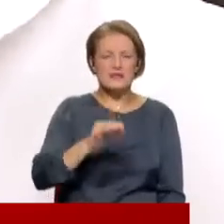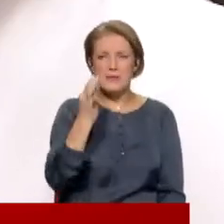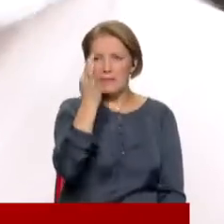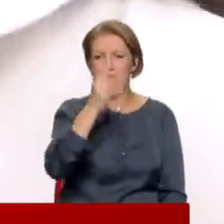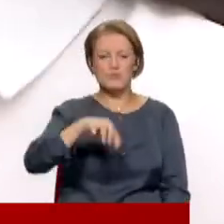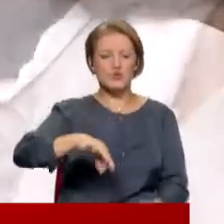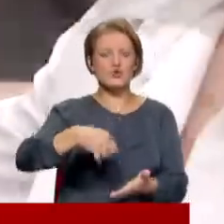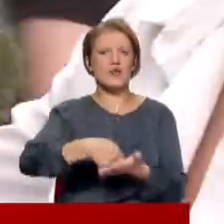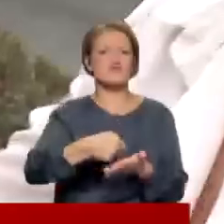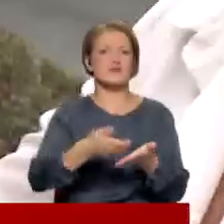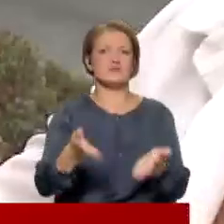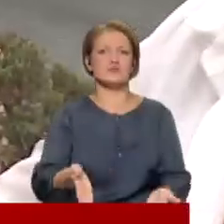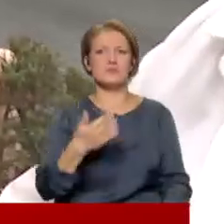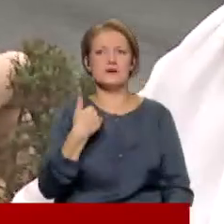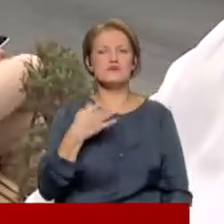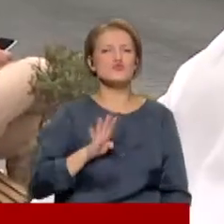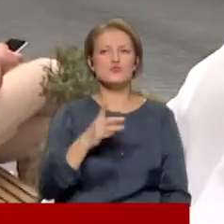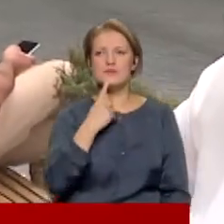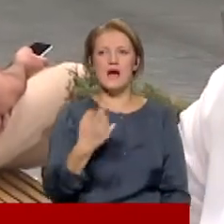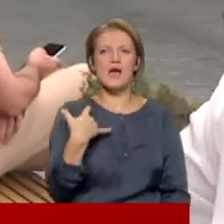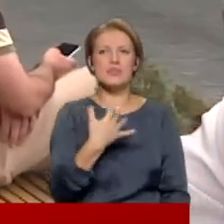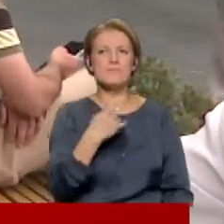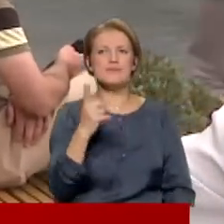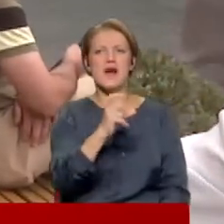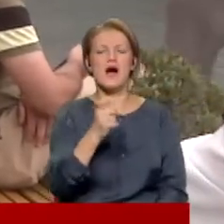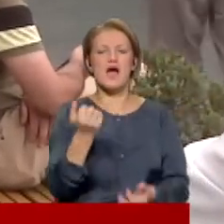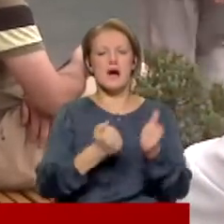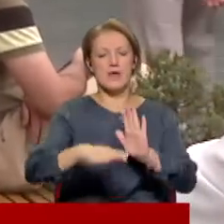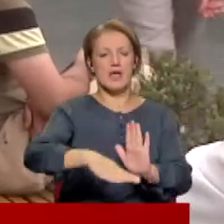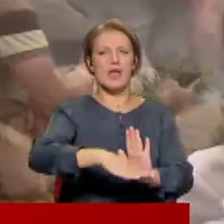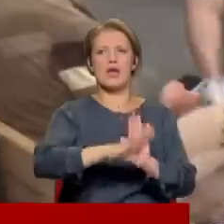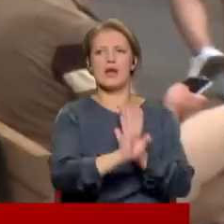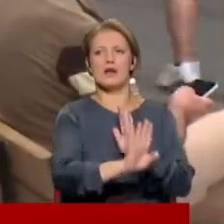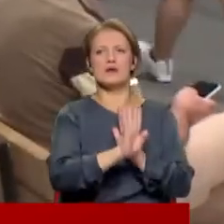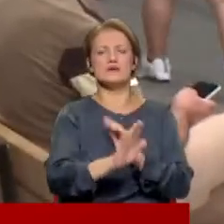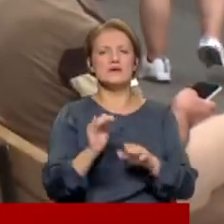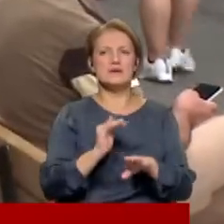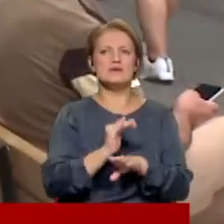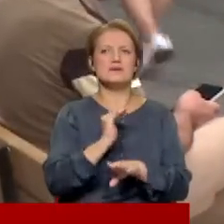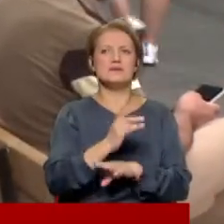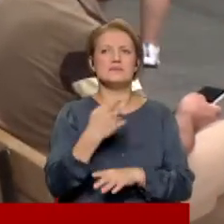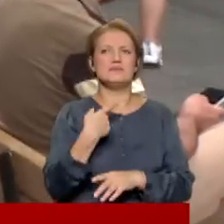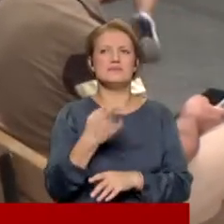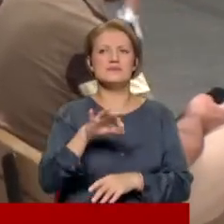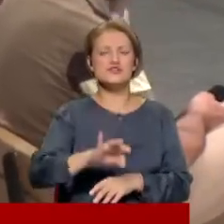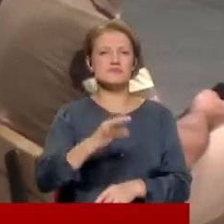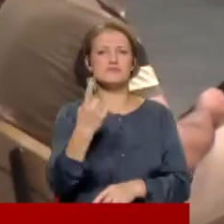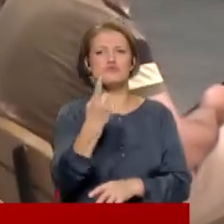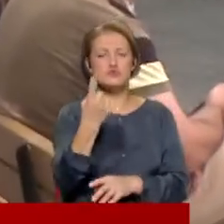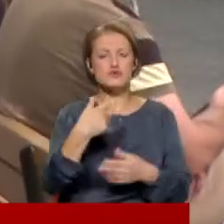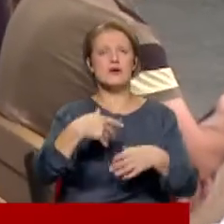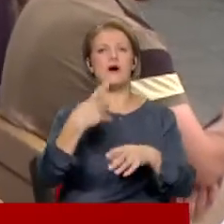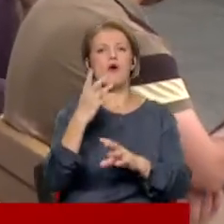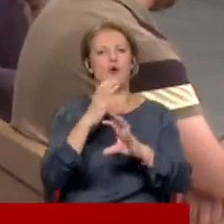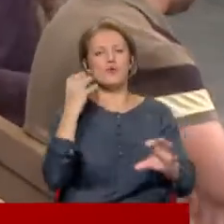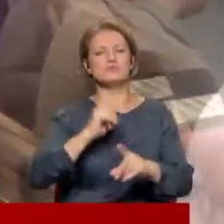benim alışverişim budur. Ben çocuğu diyor, anne diyor, ben bir ay araba kapıda bağlı kaldı. Hayatına şeye binmemişti, şimdi biniyorum